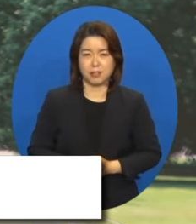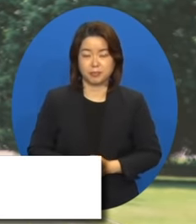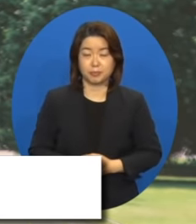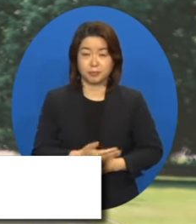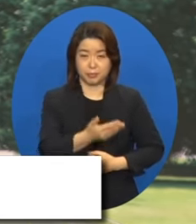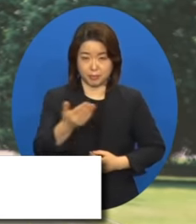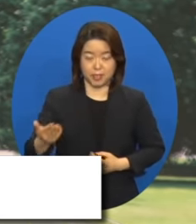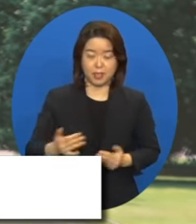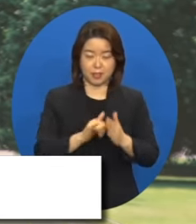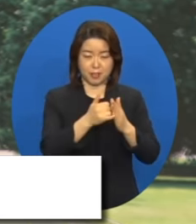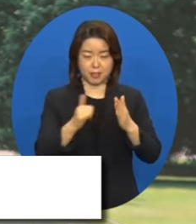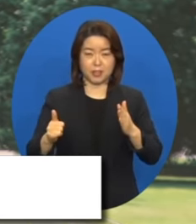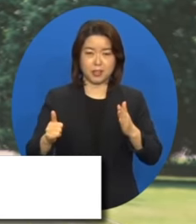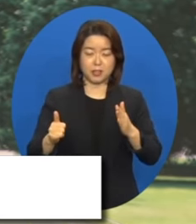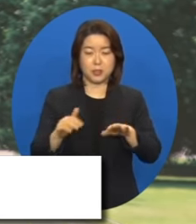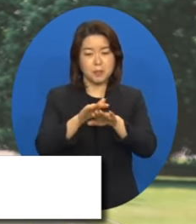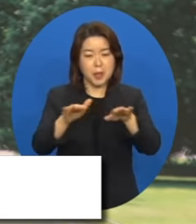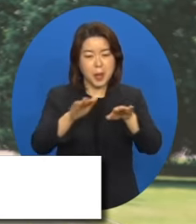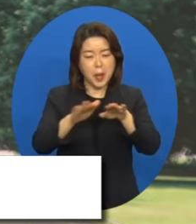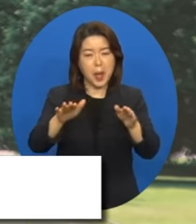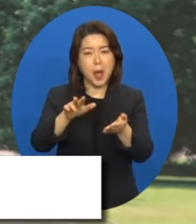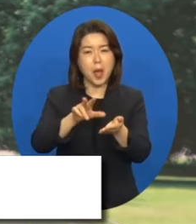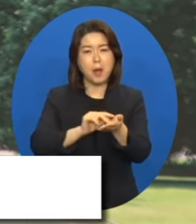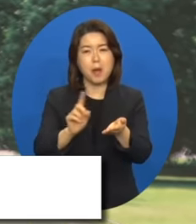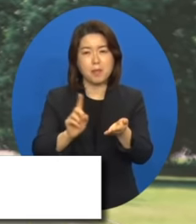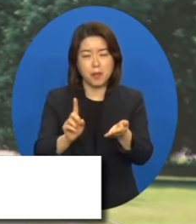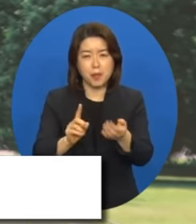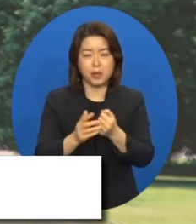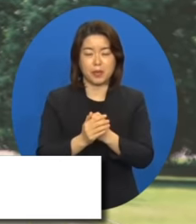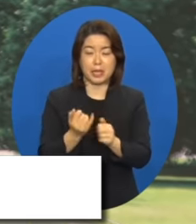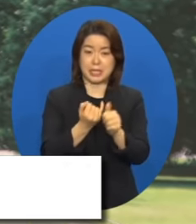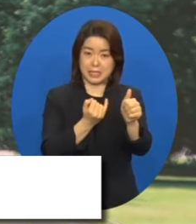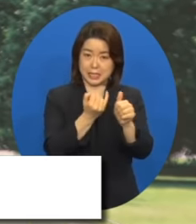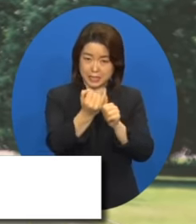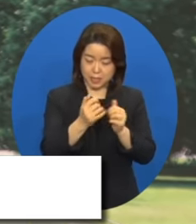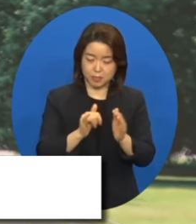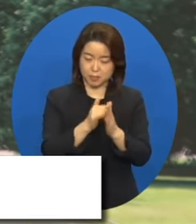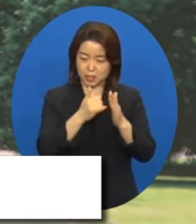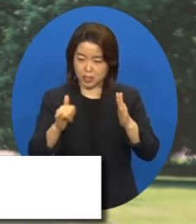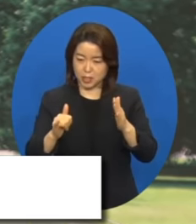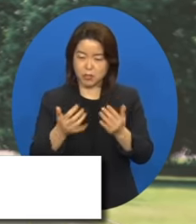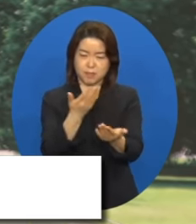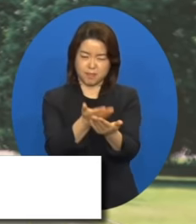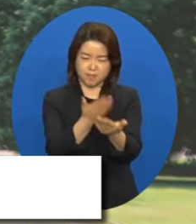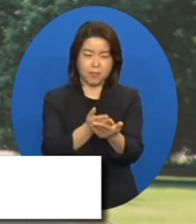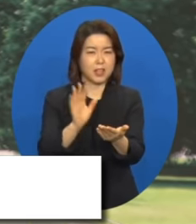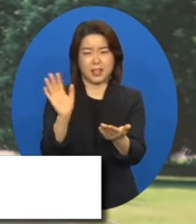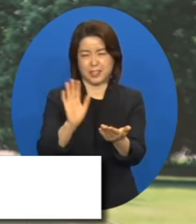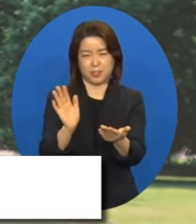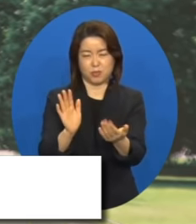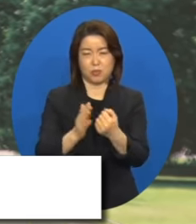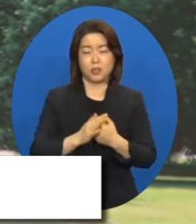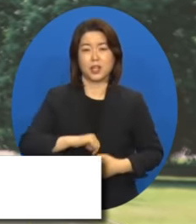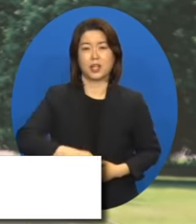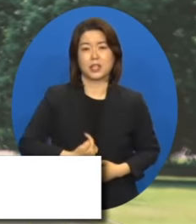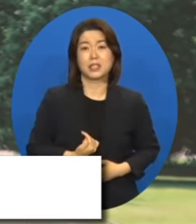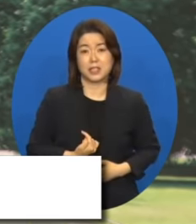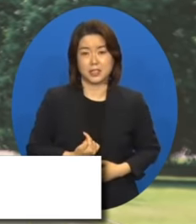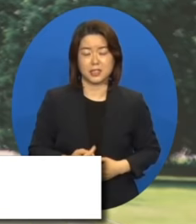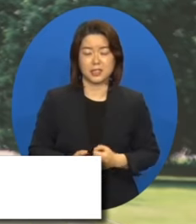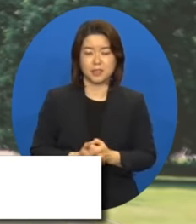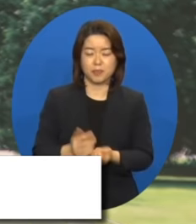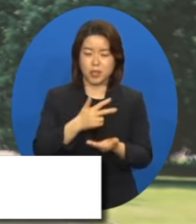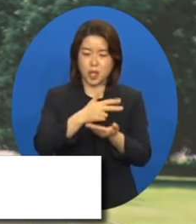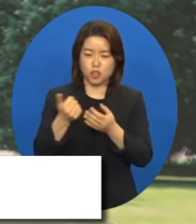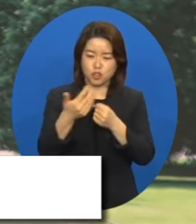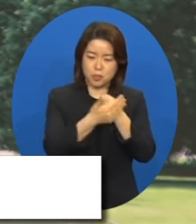가족관계의 해답이 뭡니까? 배우자에게, 가족들에게 요구하는 게 아니고 자기 자신이 주님의